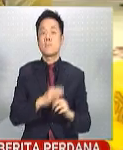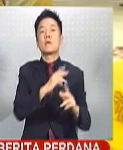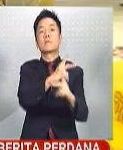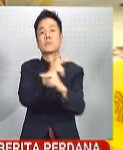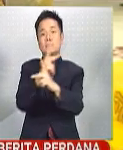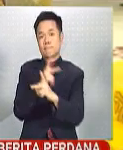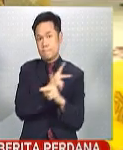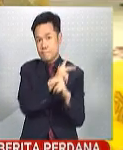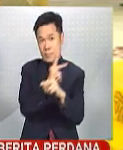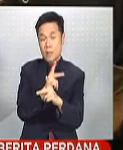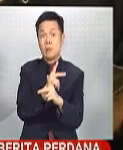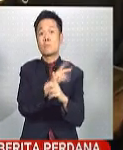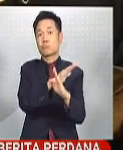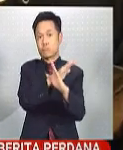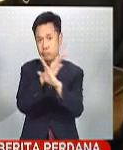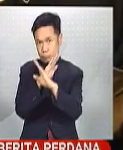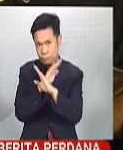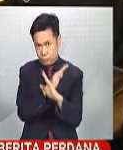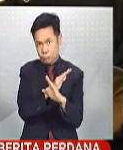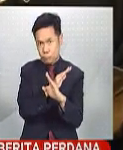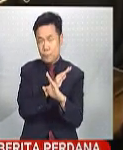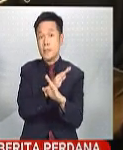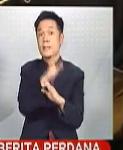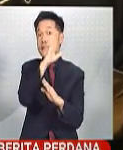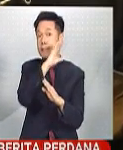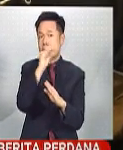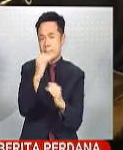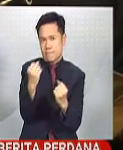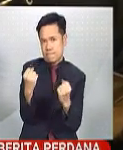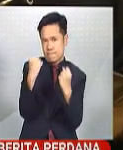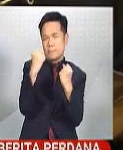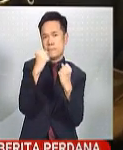dan akan memelihara melindungi